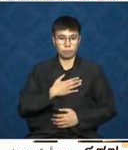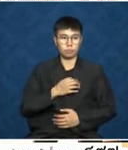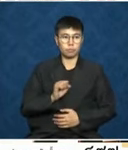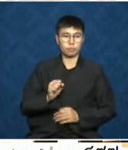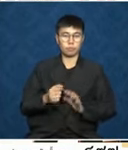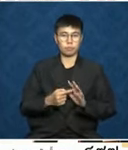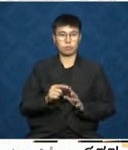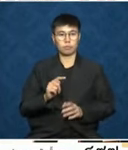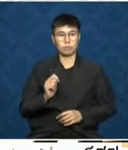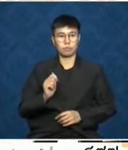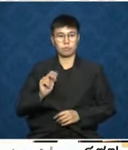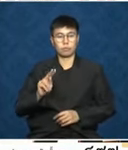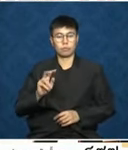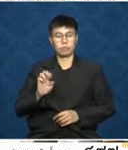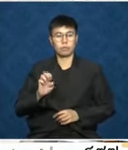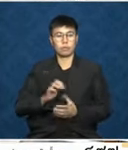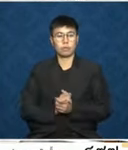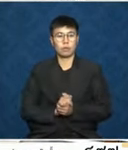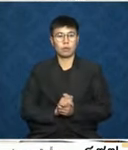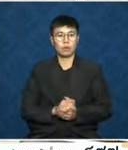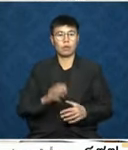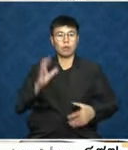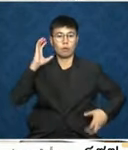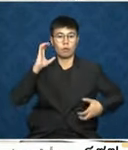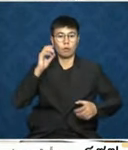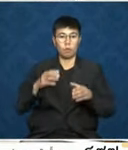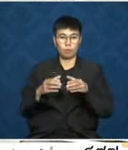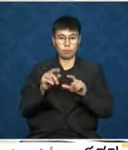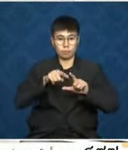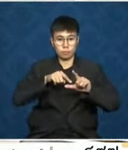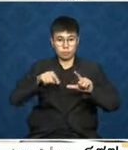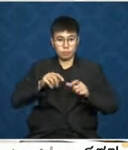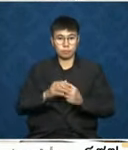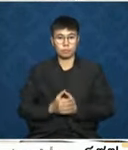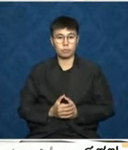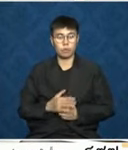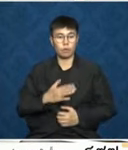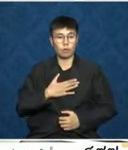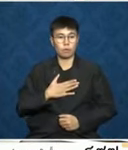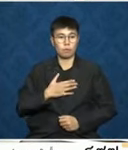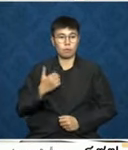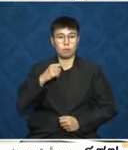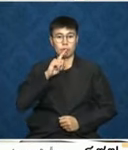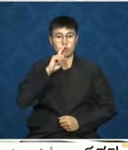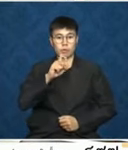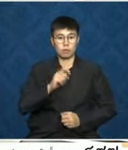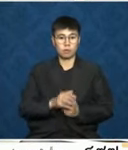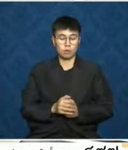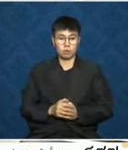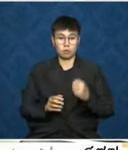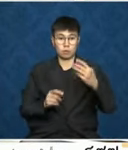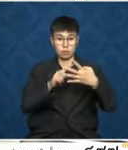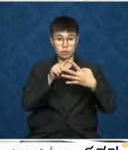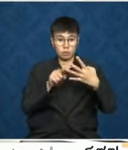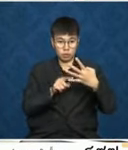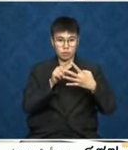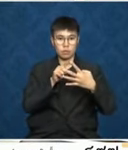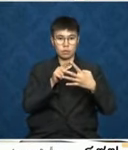ทวีผลผู้แทนราษฎรจังหวัดลพบุรีเขตเลือกตั้งที่ 2พรรคเ้าไกลท่านประธานครับผมมีเรื่องหาลือท่านประธาน 4เรื่องครับเรื่องแรก